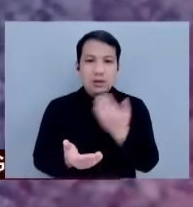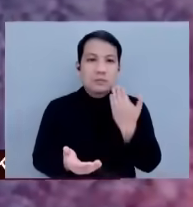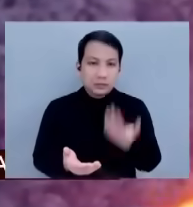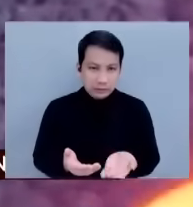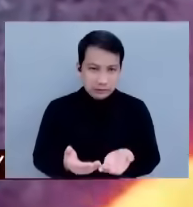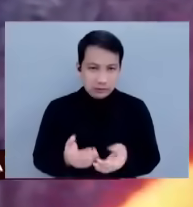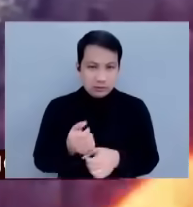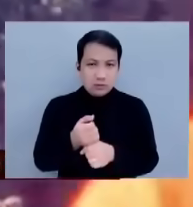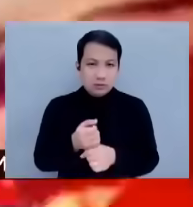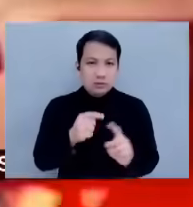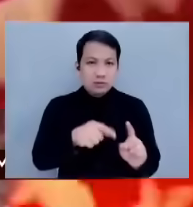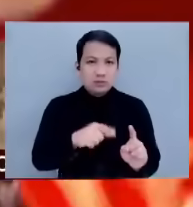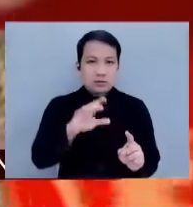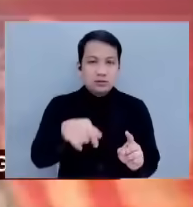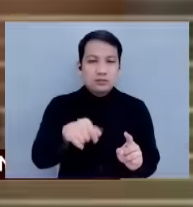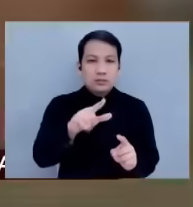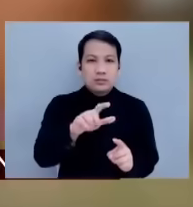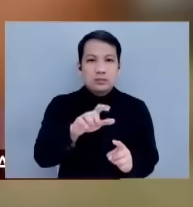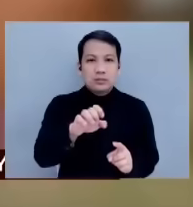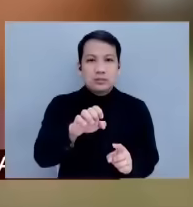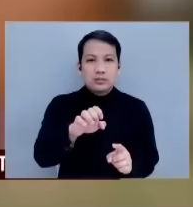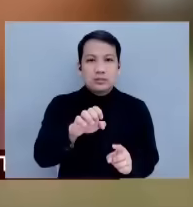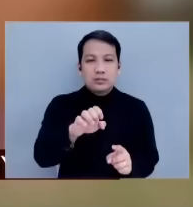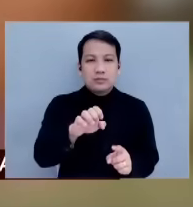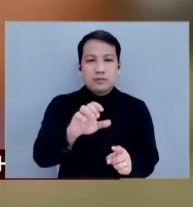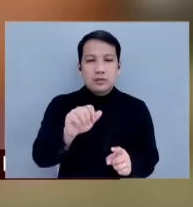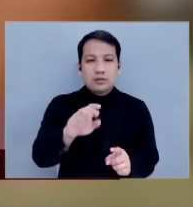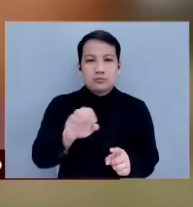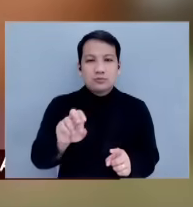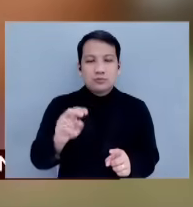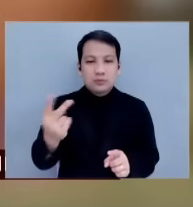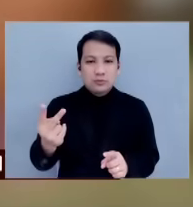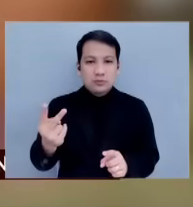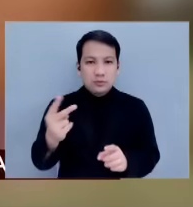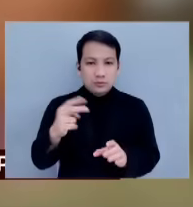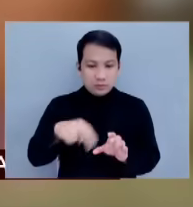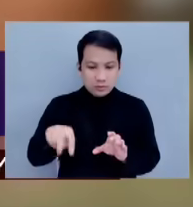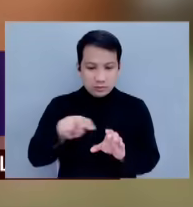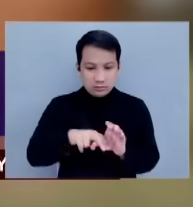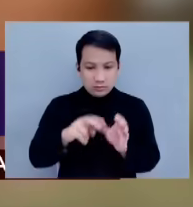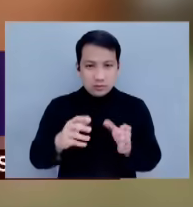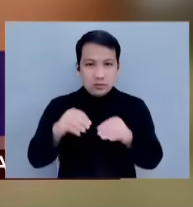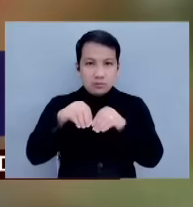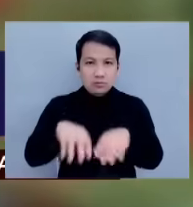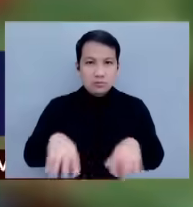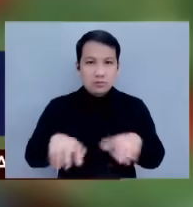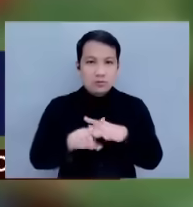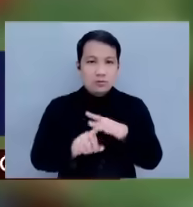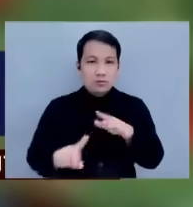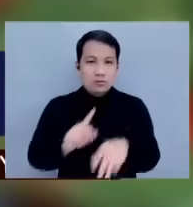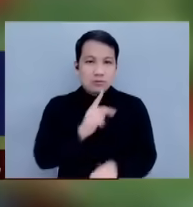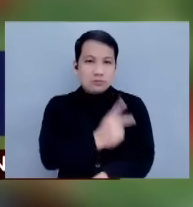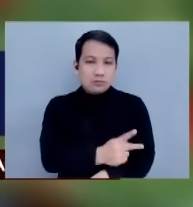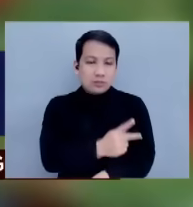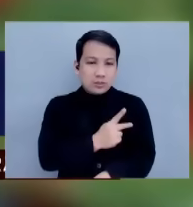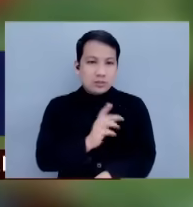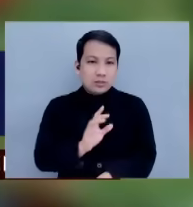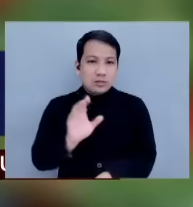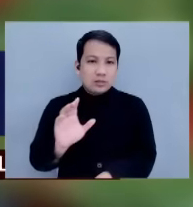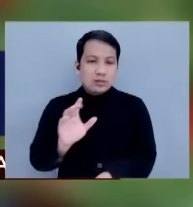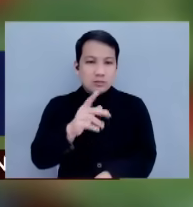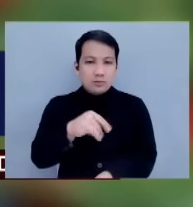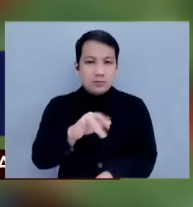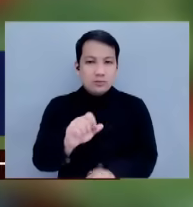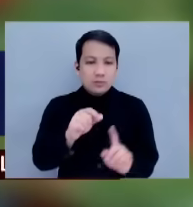si Captain Levi Abul II. Nawawala naman ang isa pang pasahero at pasyente ng Piper plane na si Erma